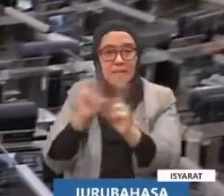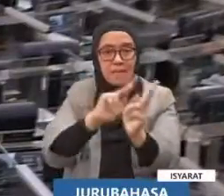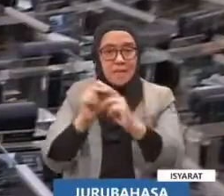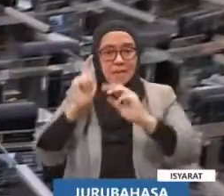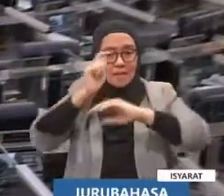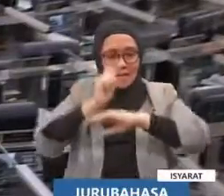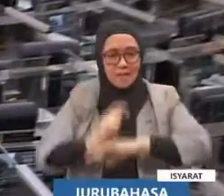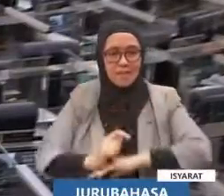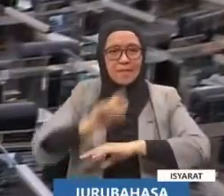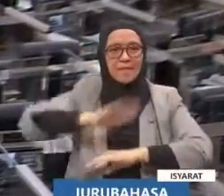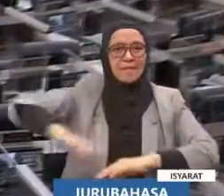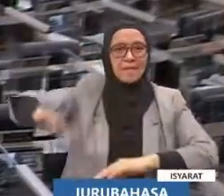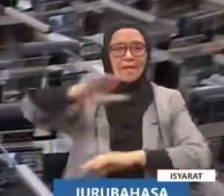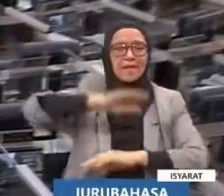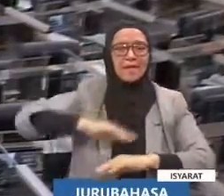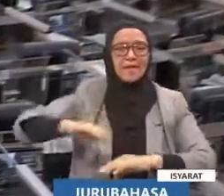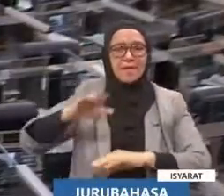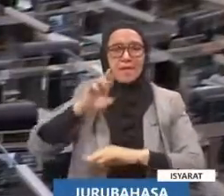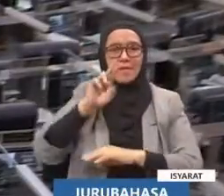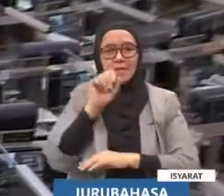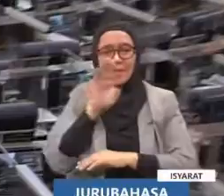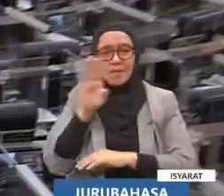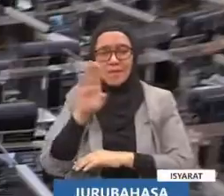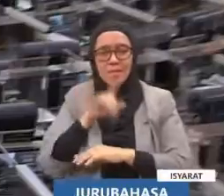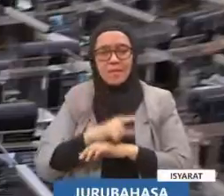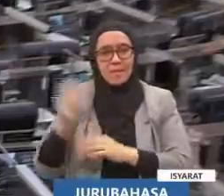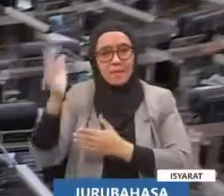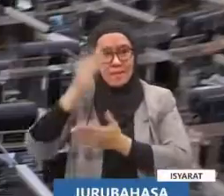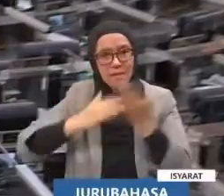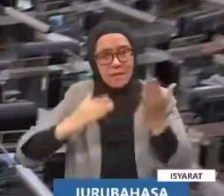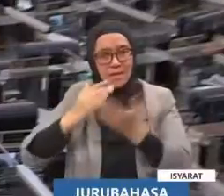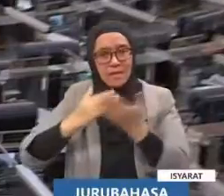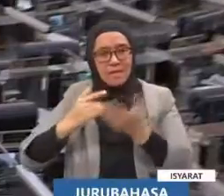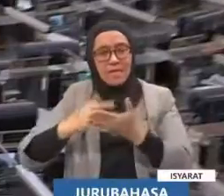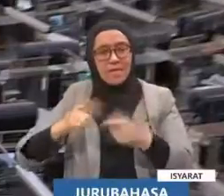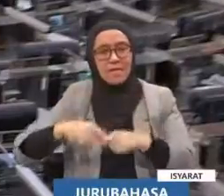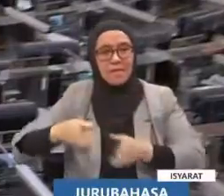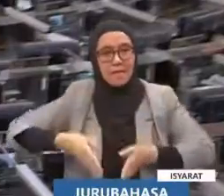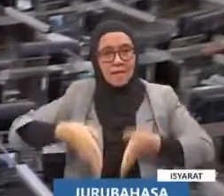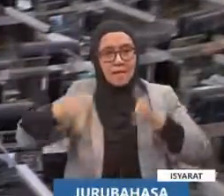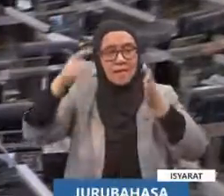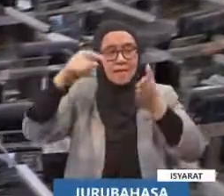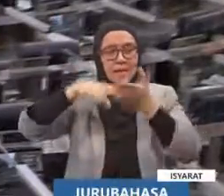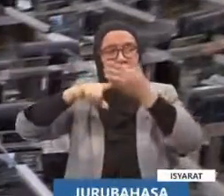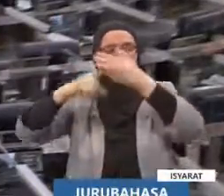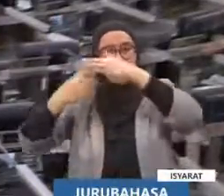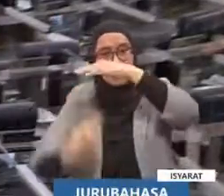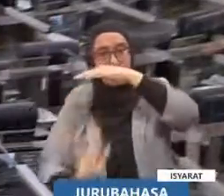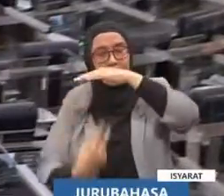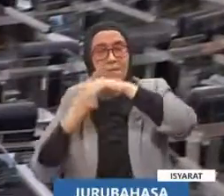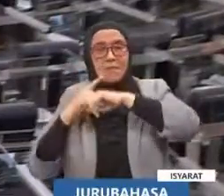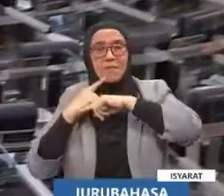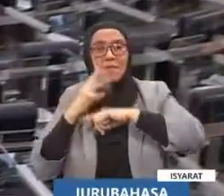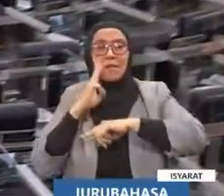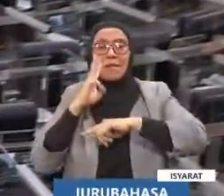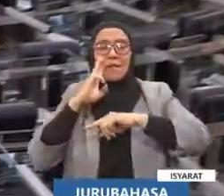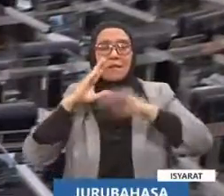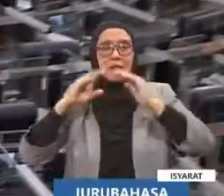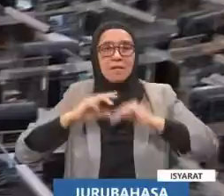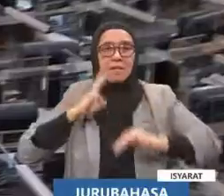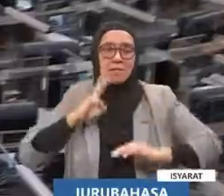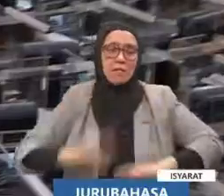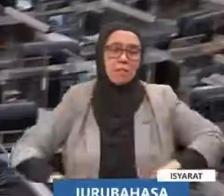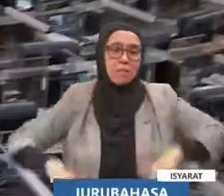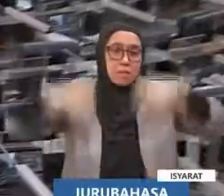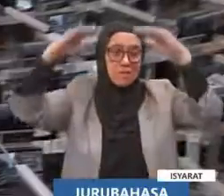di Parlimen Raub. Sebahagian daripada jajaran jalan Spine Road ini telah ditenggelami air banjir seperti jalan